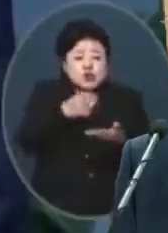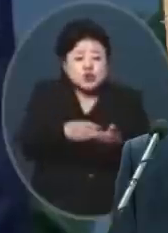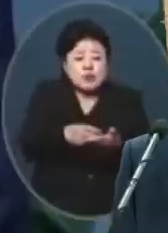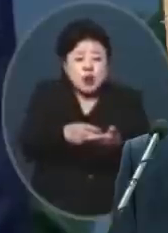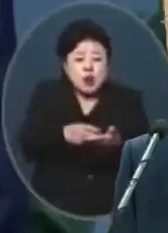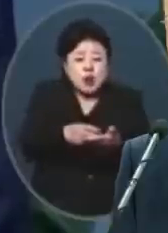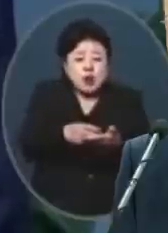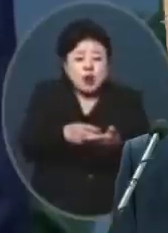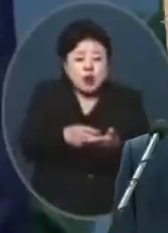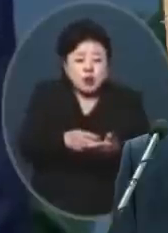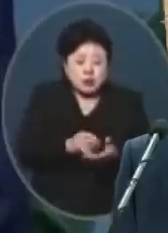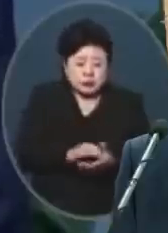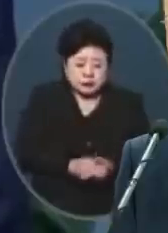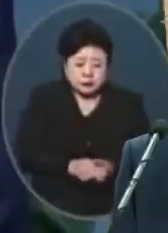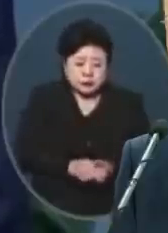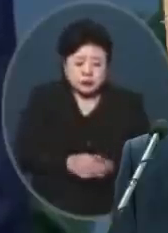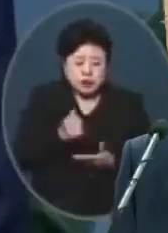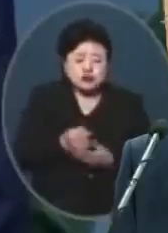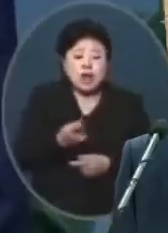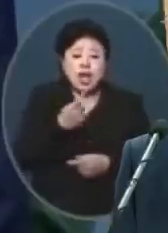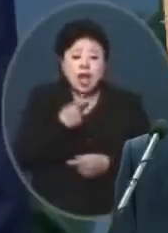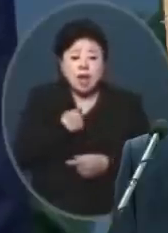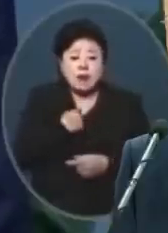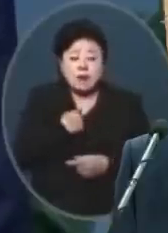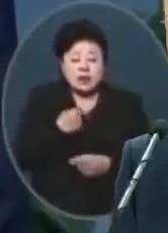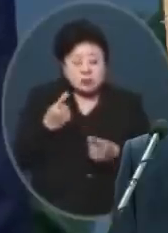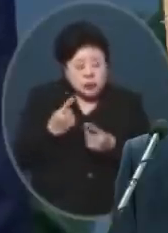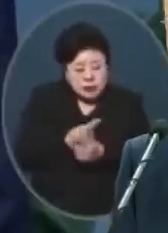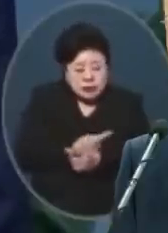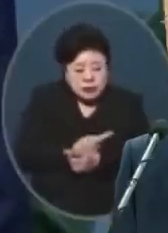율법에서 죄지은 우리 죄를 대신해서